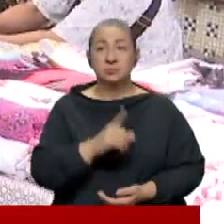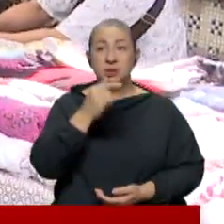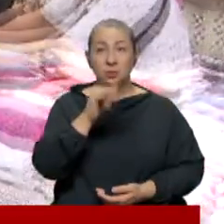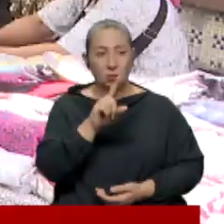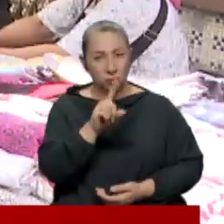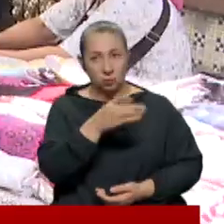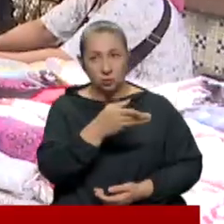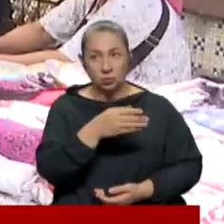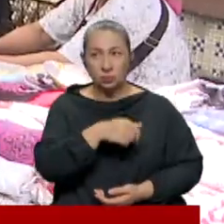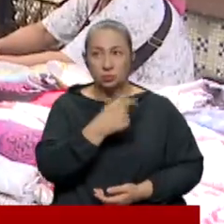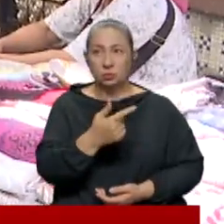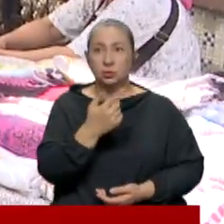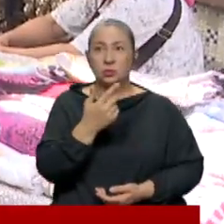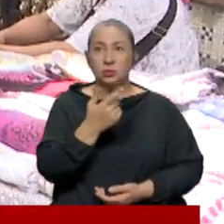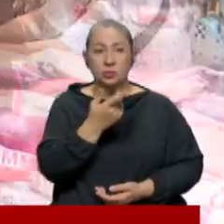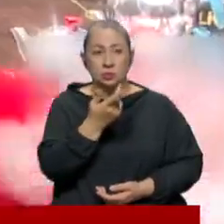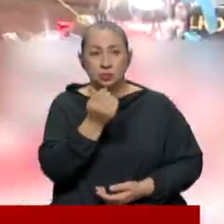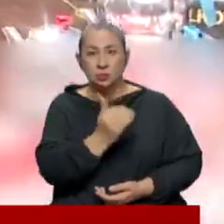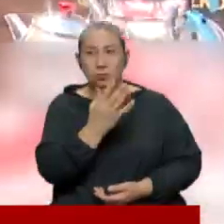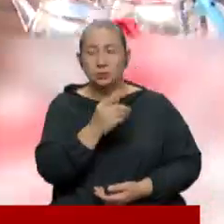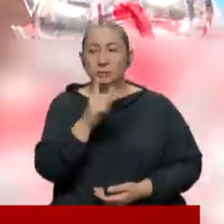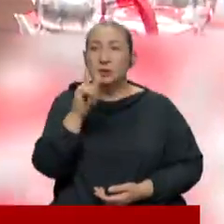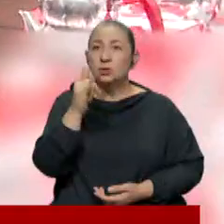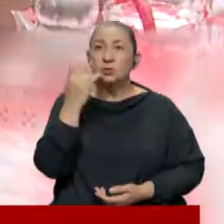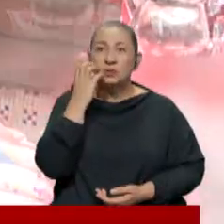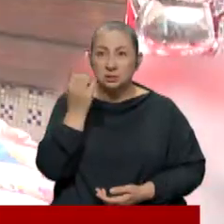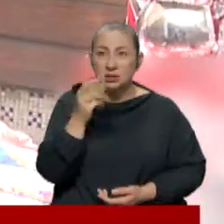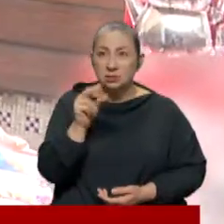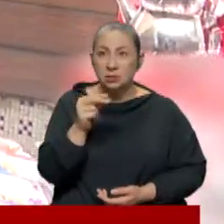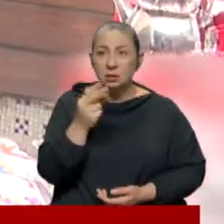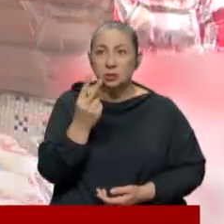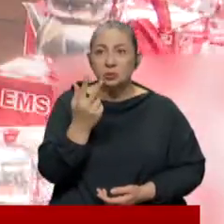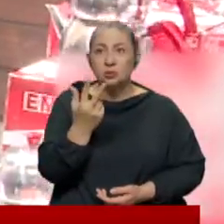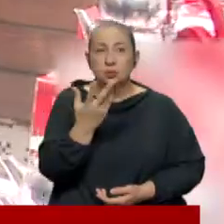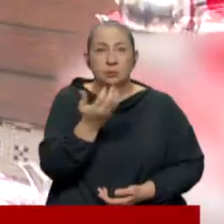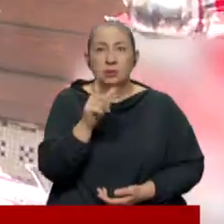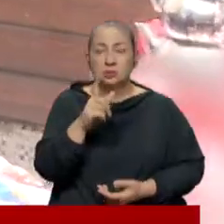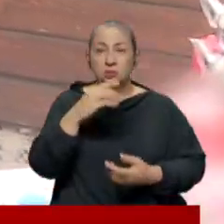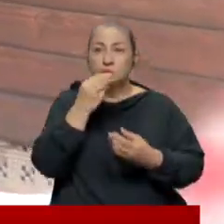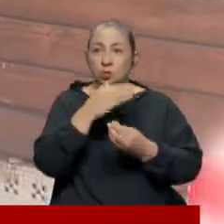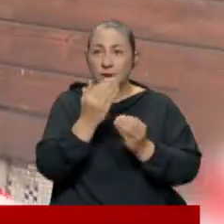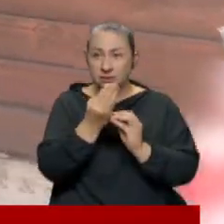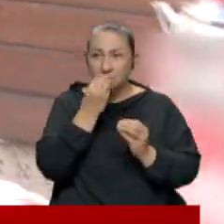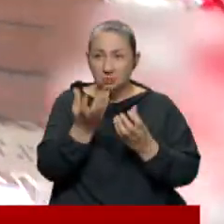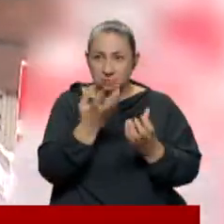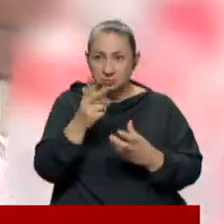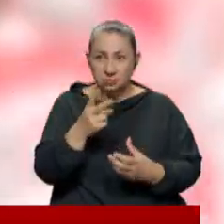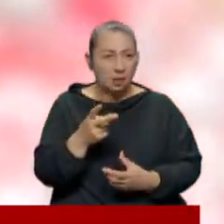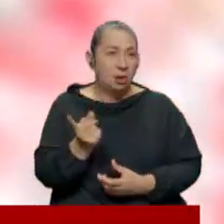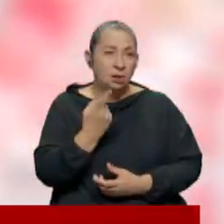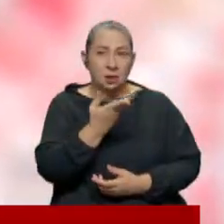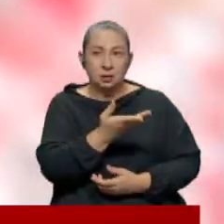Kilosu 10 mu? Normalde 3 TL olması gerekiyor. Kilo patates alsanız yeter mi evde? 2-3 kilo ne gerekiyor? Yemeğe soğan koyabiliyor musunuz?